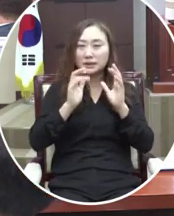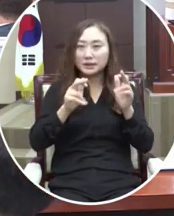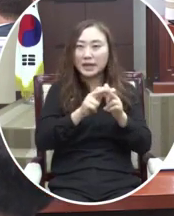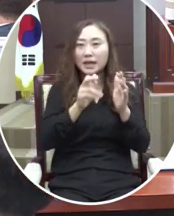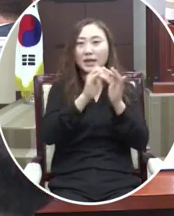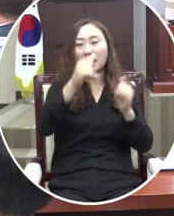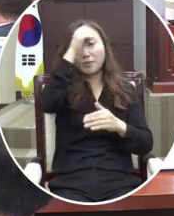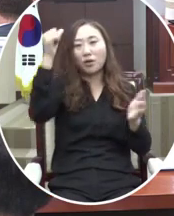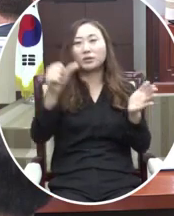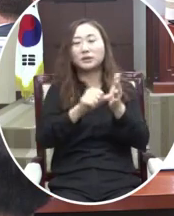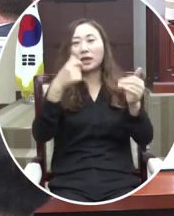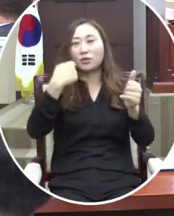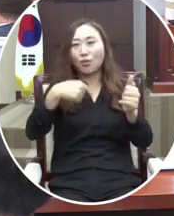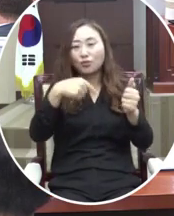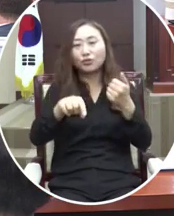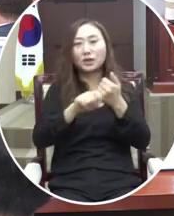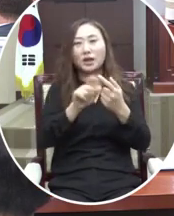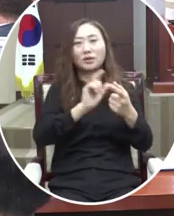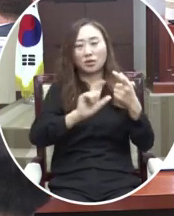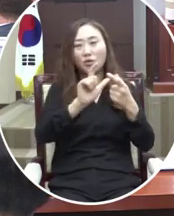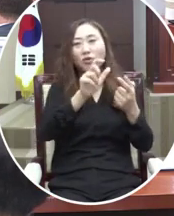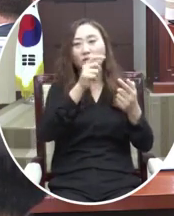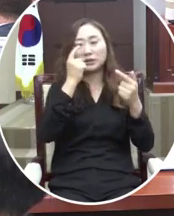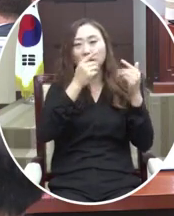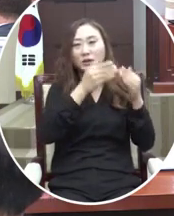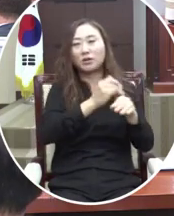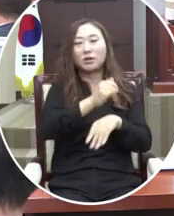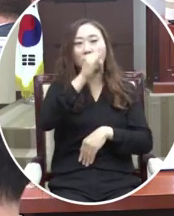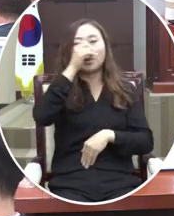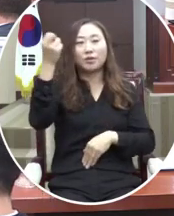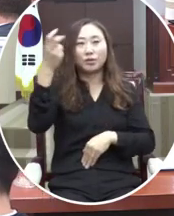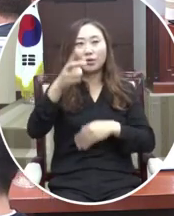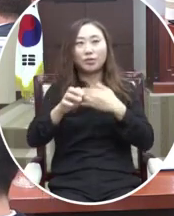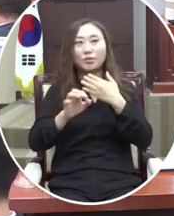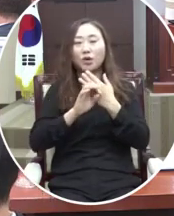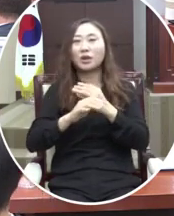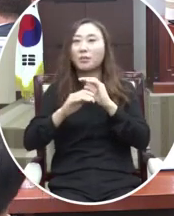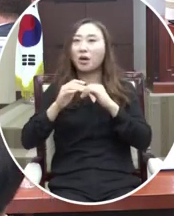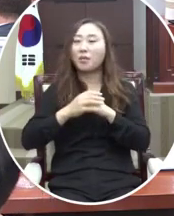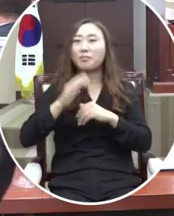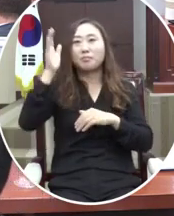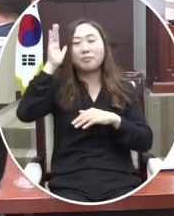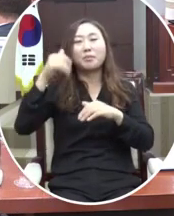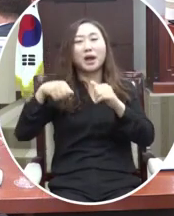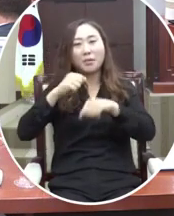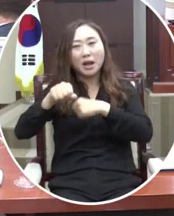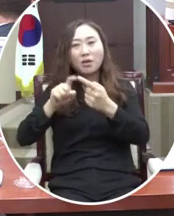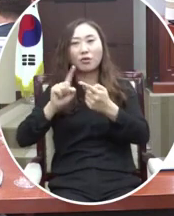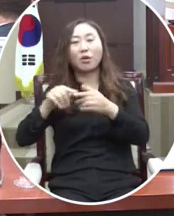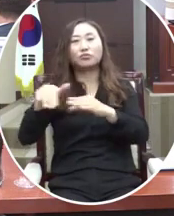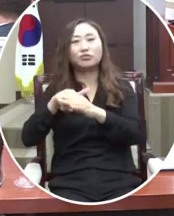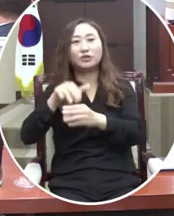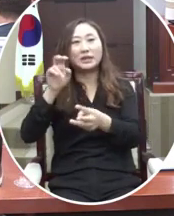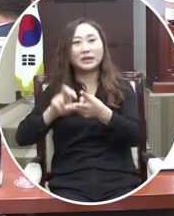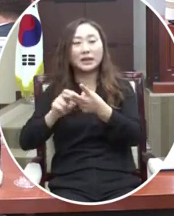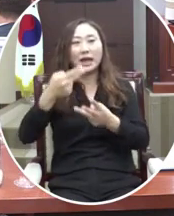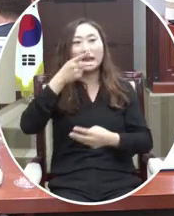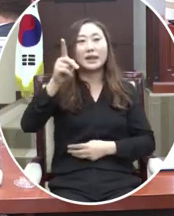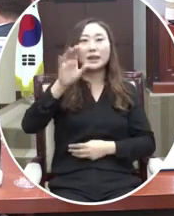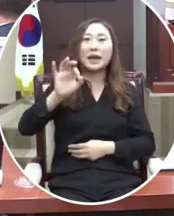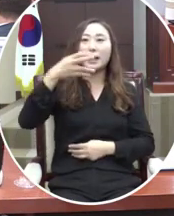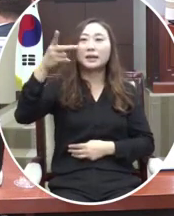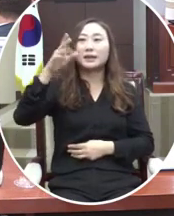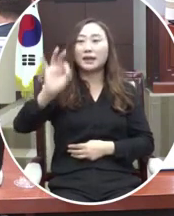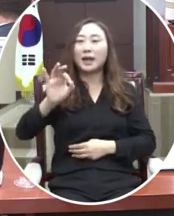교육 분야도 놓치지 않겠습니다 아울로 불암산 힐링 타운에 반려동물 테마 놀이터를 조성하고 반력의 문화센터 댕댕